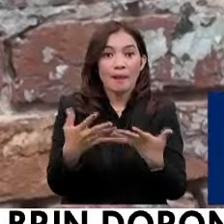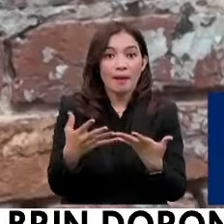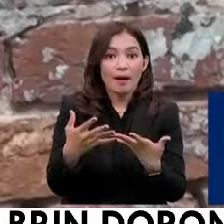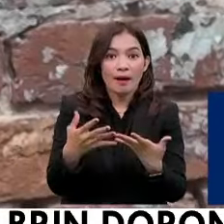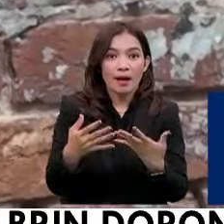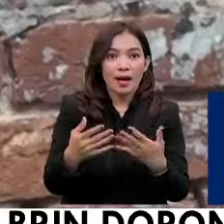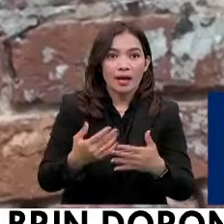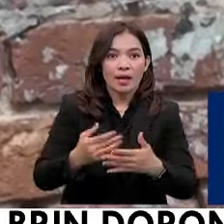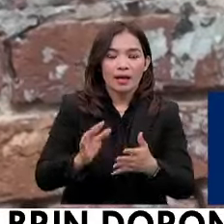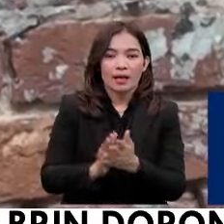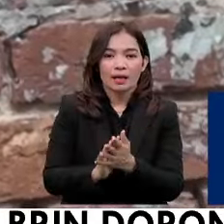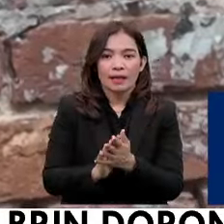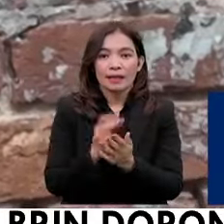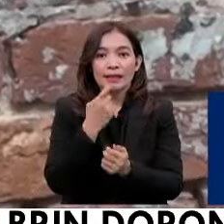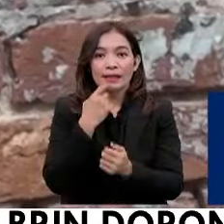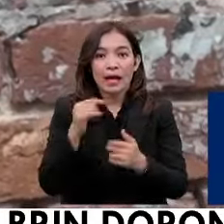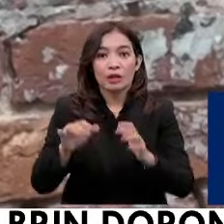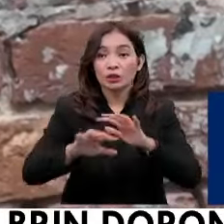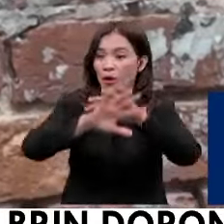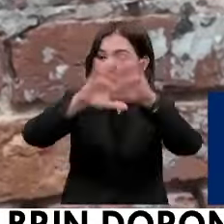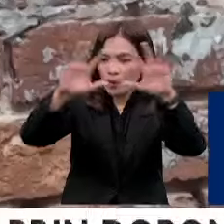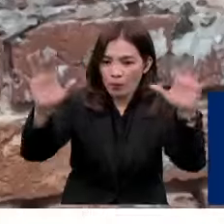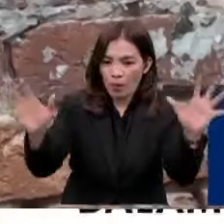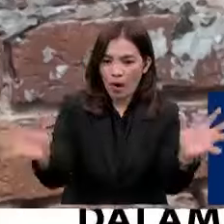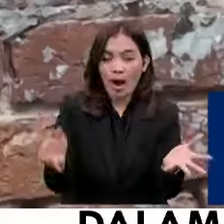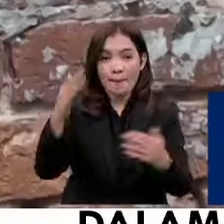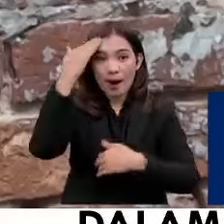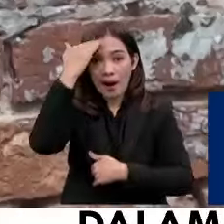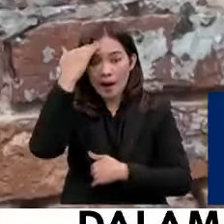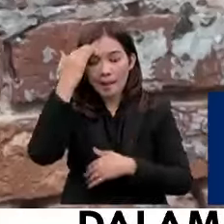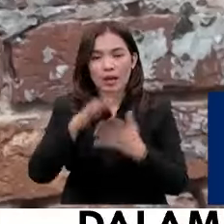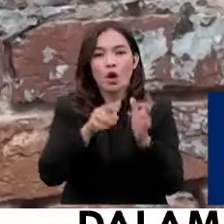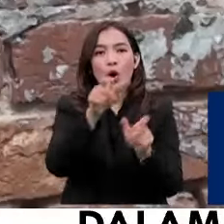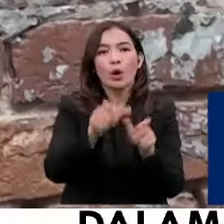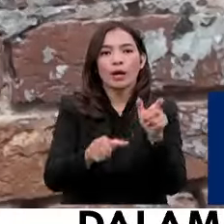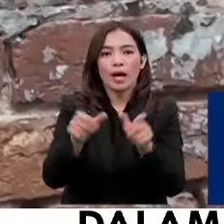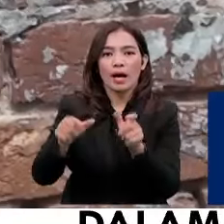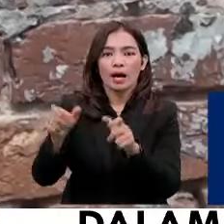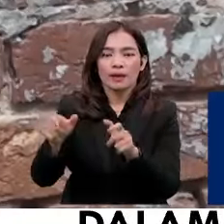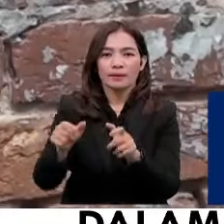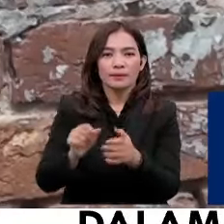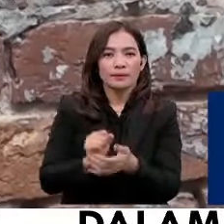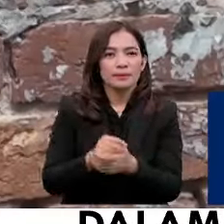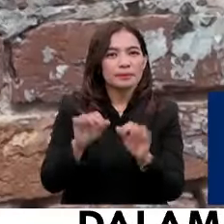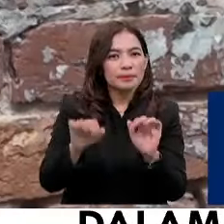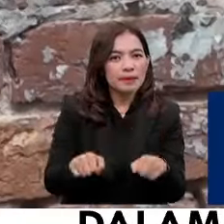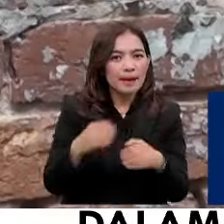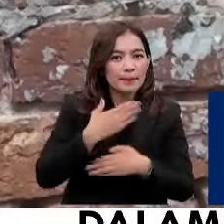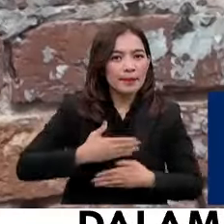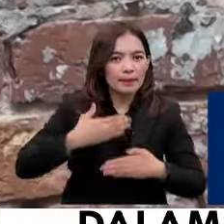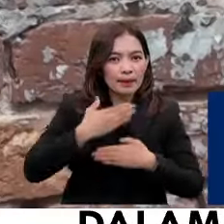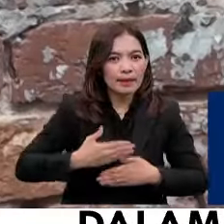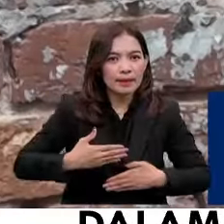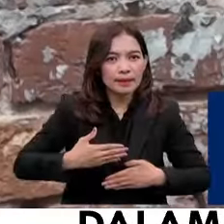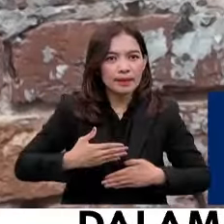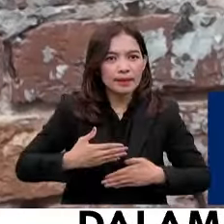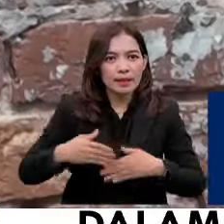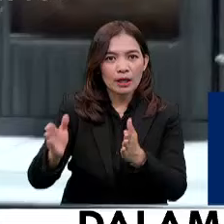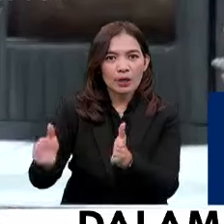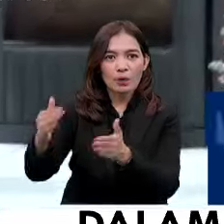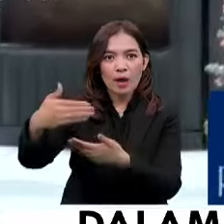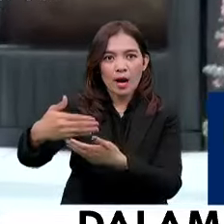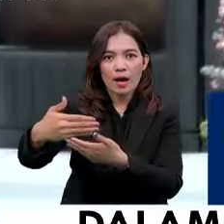juga wayfinding, traffic. Jadi pengalaman orang untuk menikmati ruang-ruang di